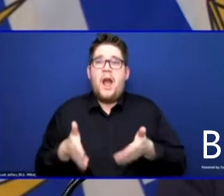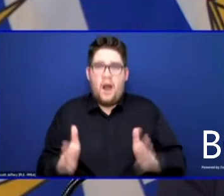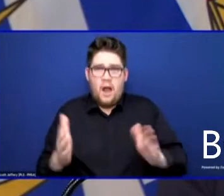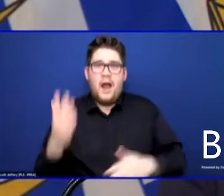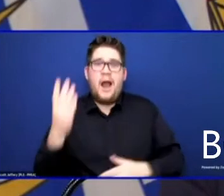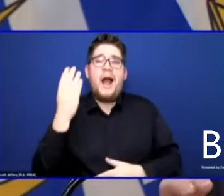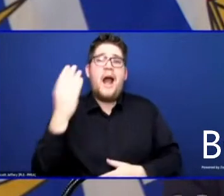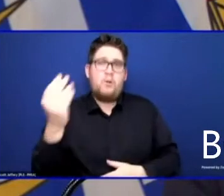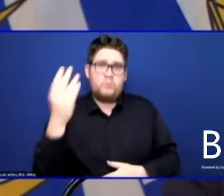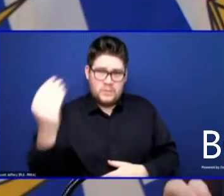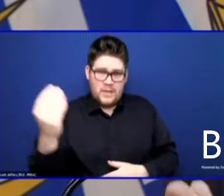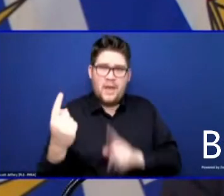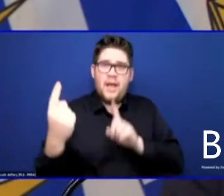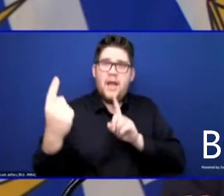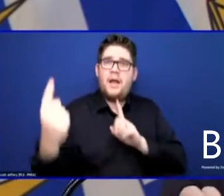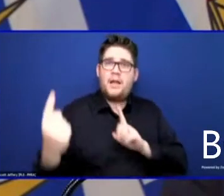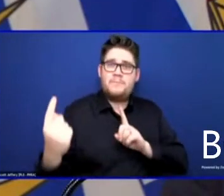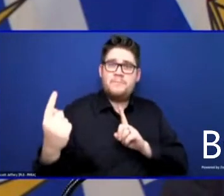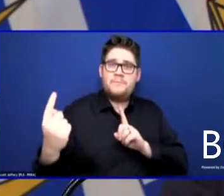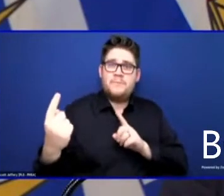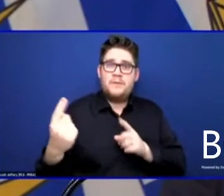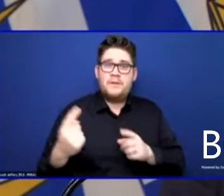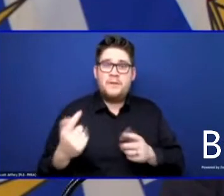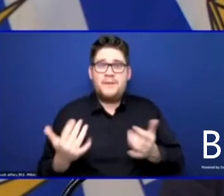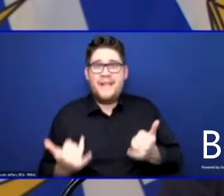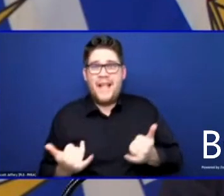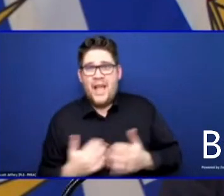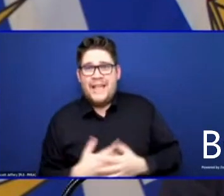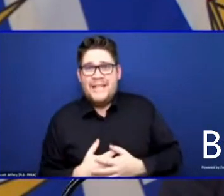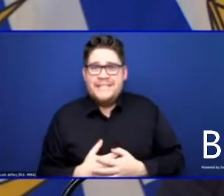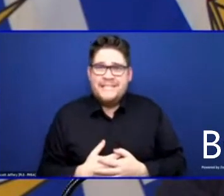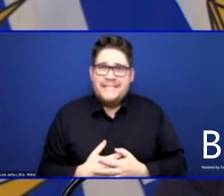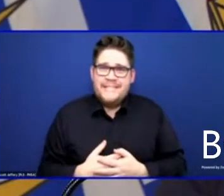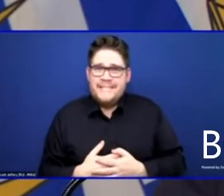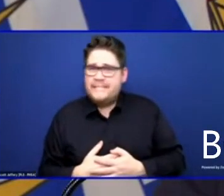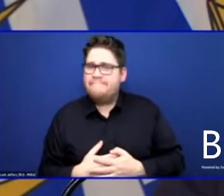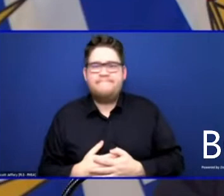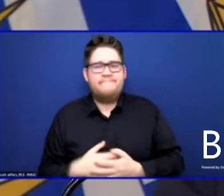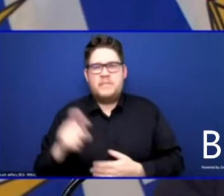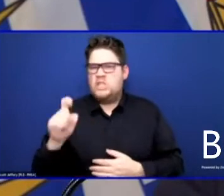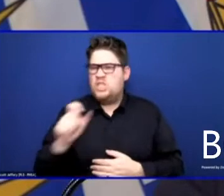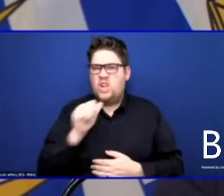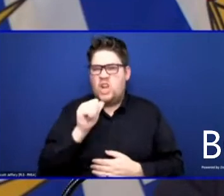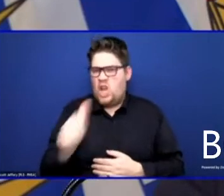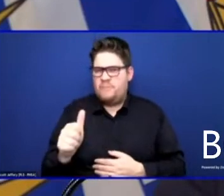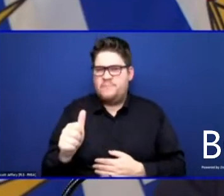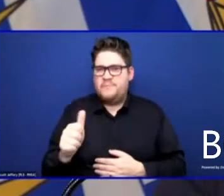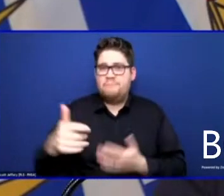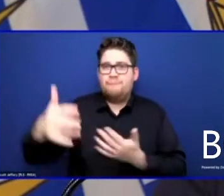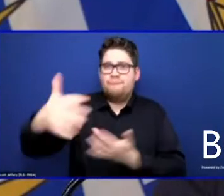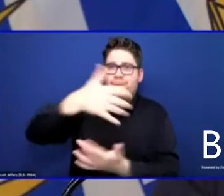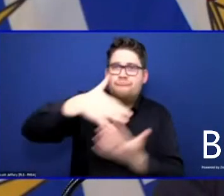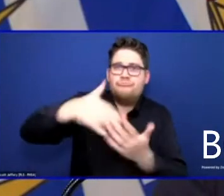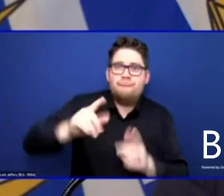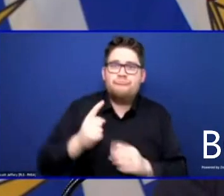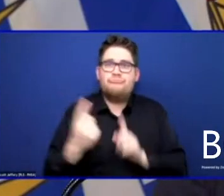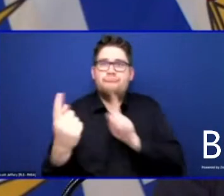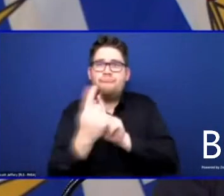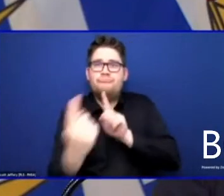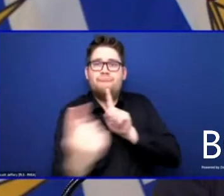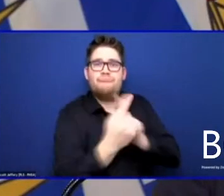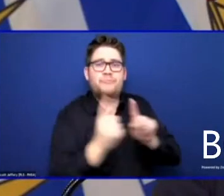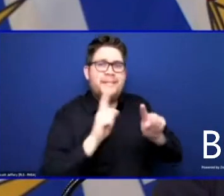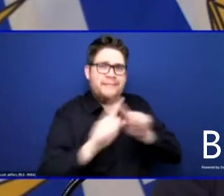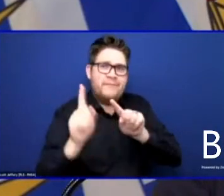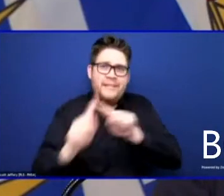到更 it 多人 needs，to 也 be 希 the 望大家 same 不要去 small 见了 group of 啊。 people. 就算你必须要见， We 那么 know 希望 that 大家 outside 见 is 少一点 lower risk. 啊。这个就 It's 是